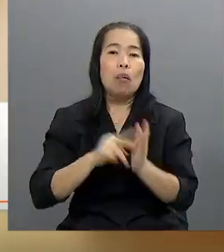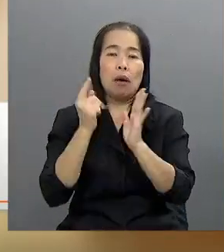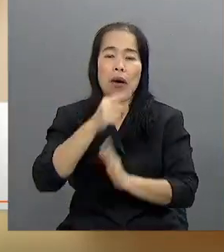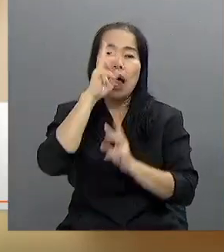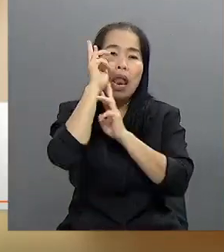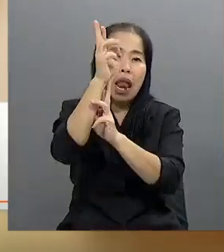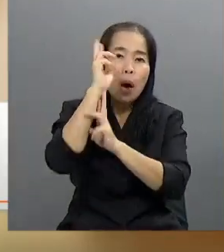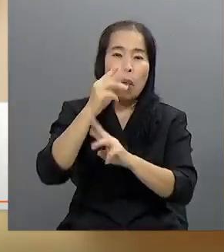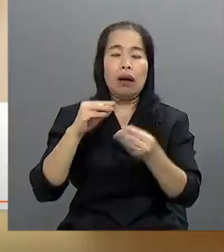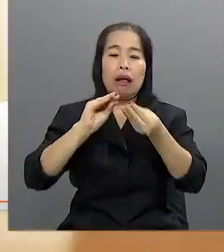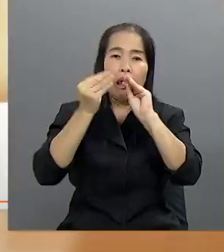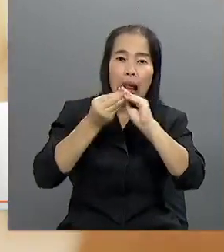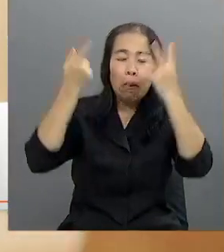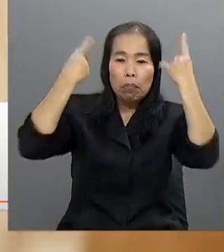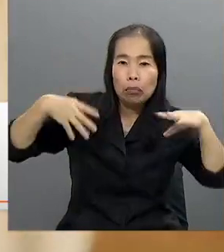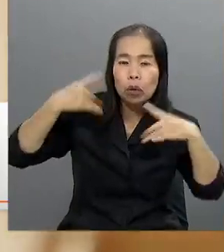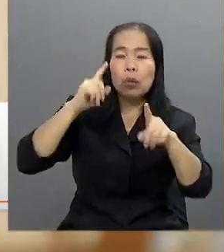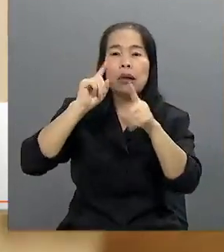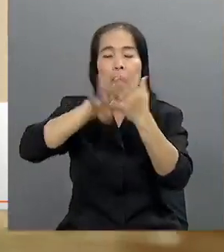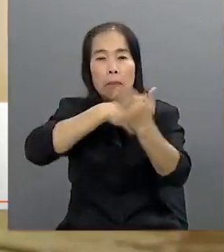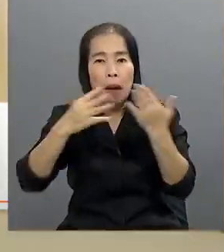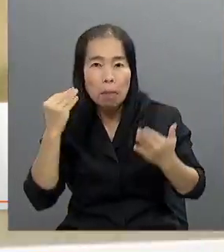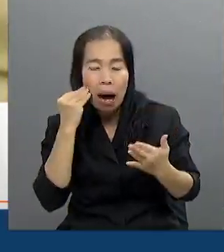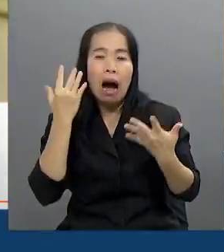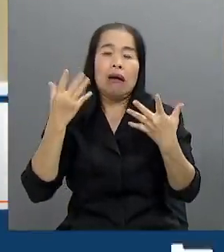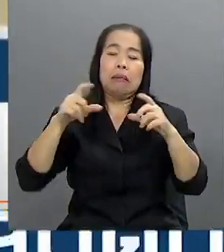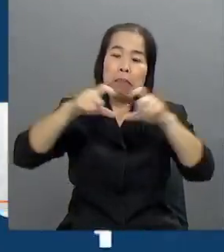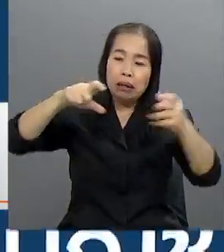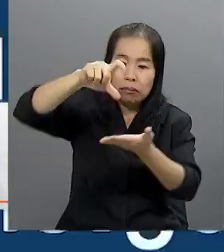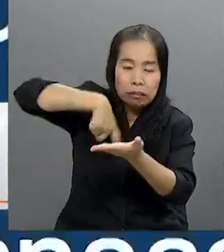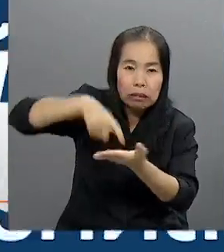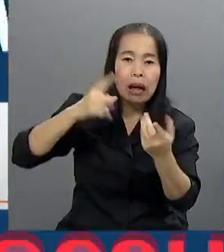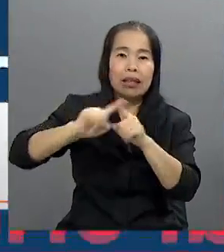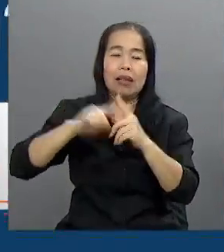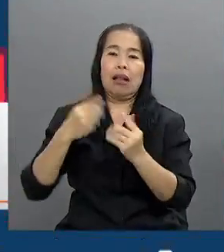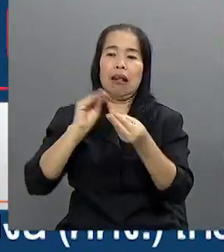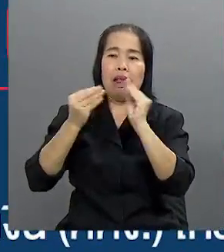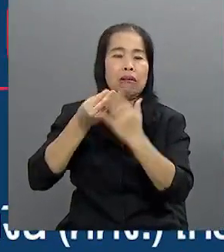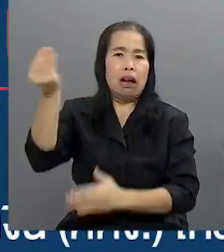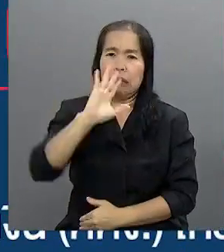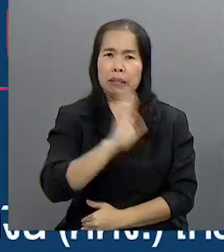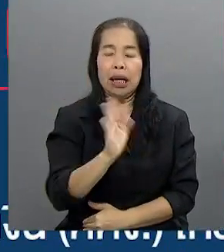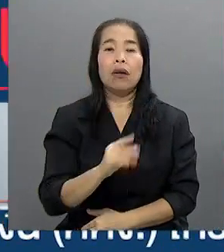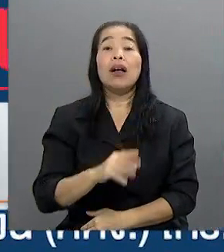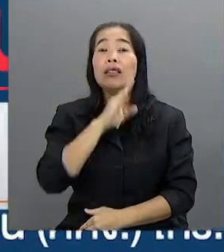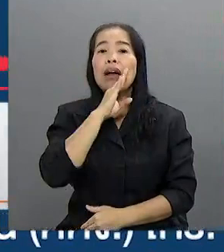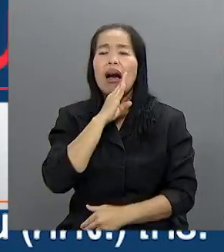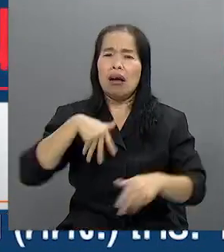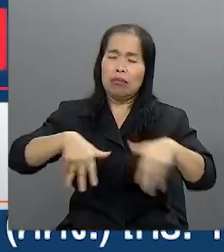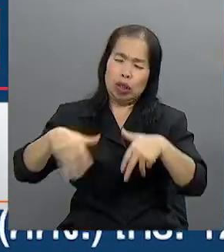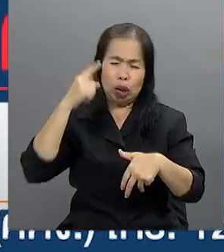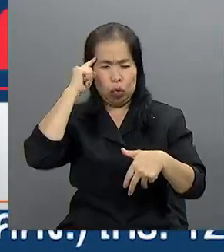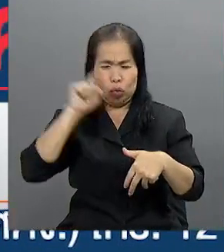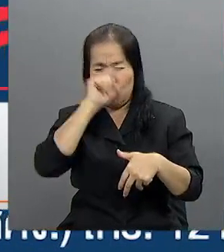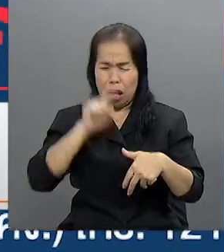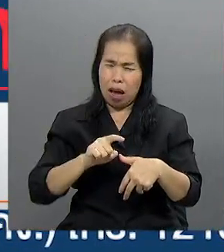เขาเรียกว่าเป็นผู้เสียหายให้กับมิจฉาชีพเลย ดังนั้นถ้ามีคำถามสามารถโทรศัพท์ไปติดต่อสอบถามได้ที่ศูนย์คุ้มครองผู้ใช้บริการทาง